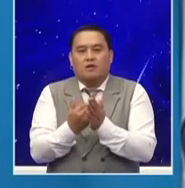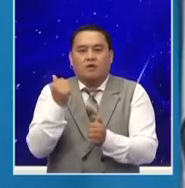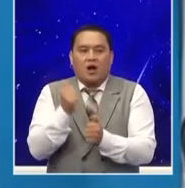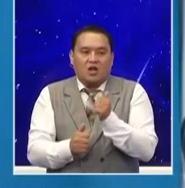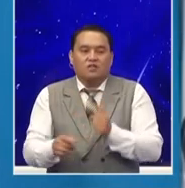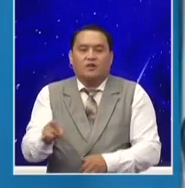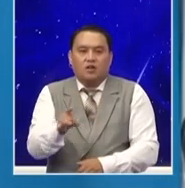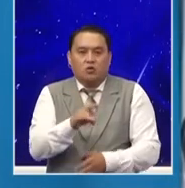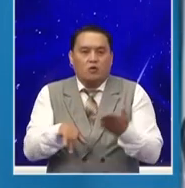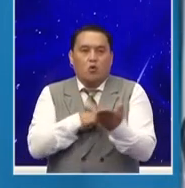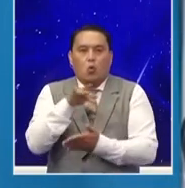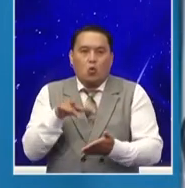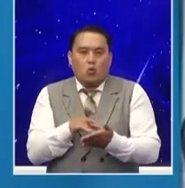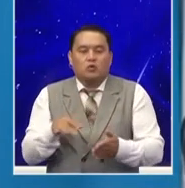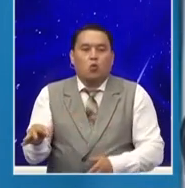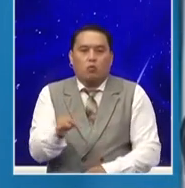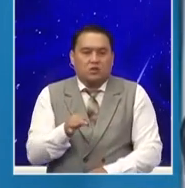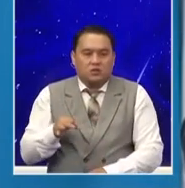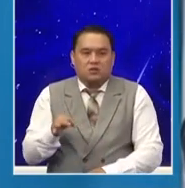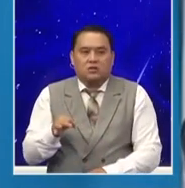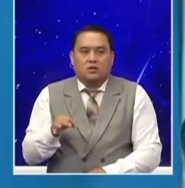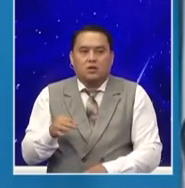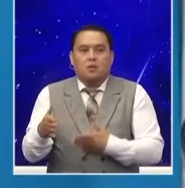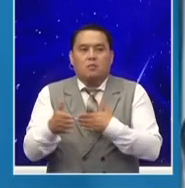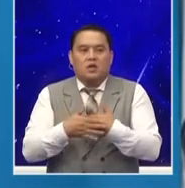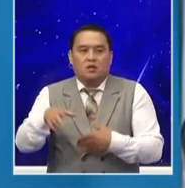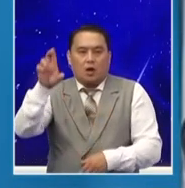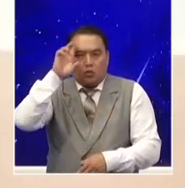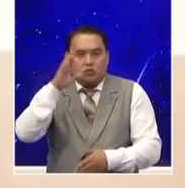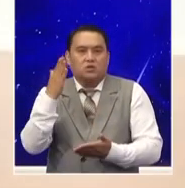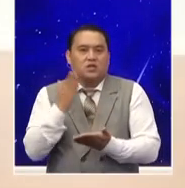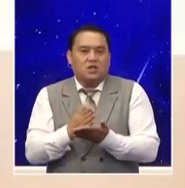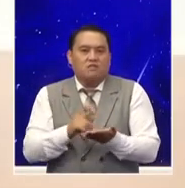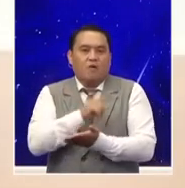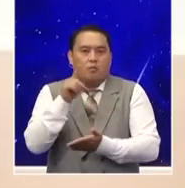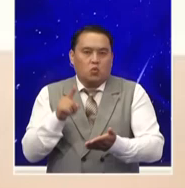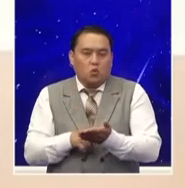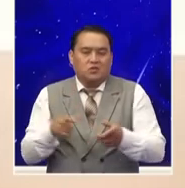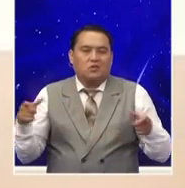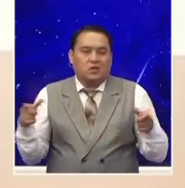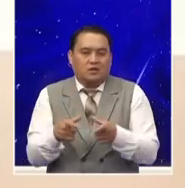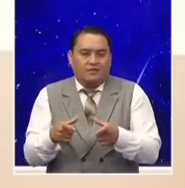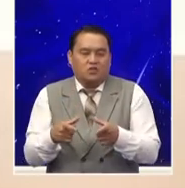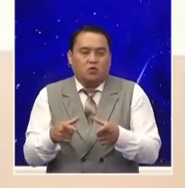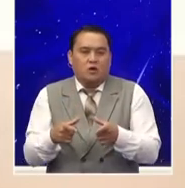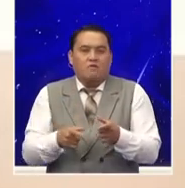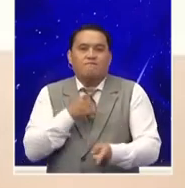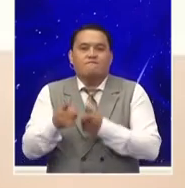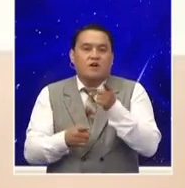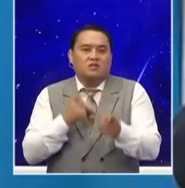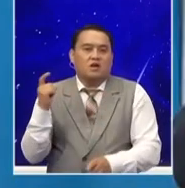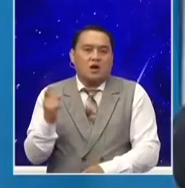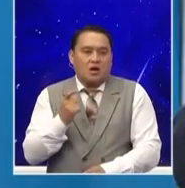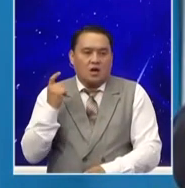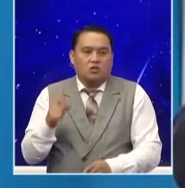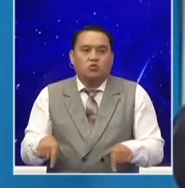региона, города и области. Перед страной стоит вопрос после пандемии. Восстановление экономического роста